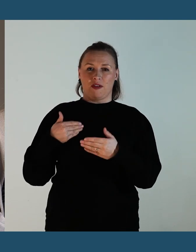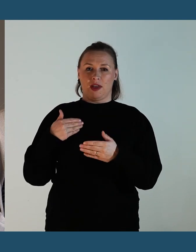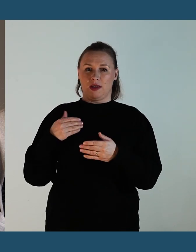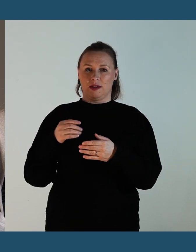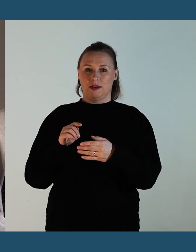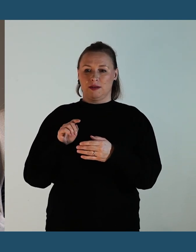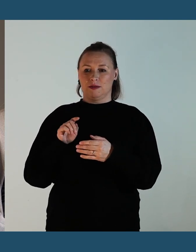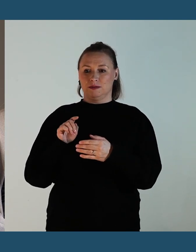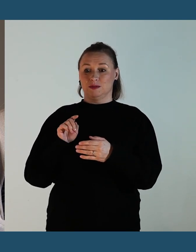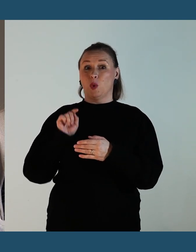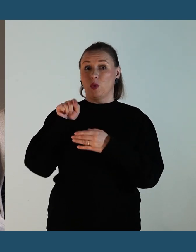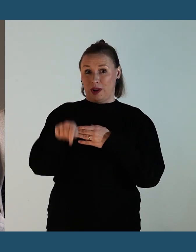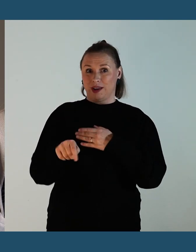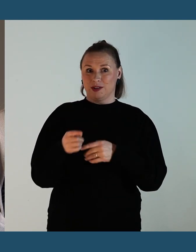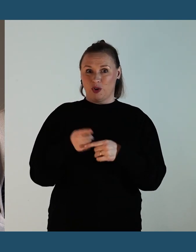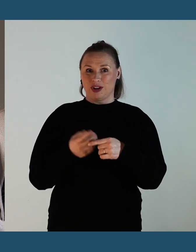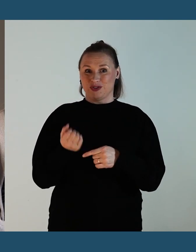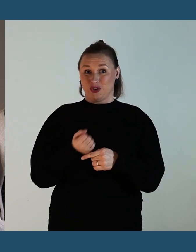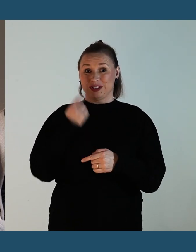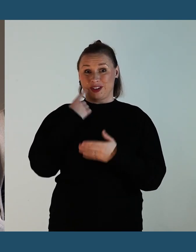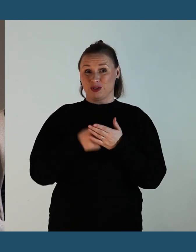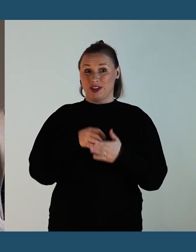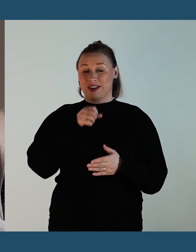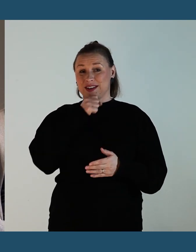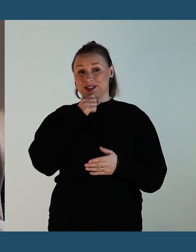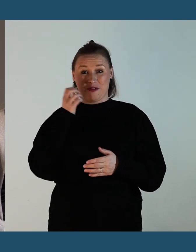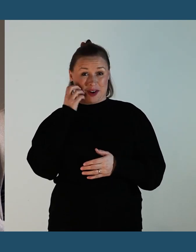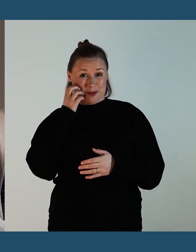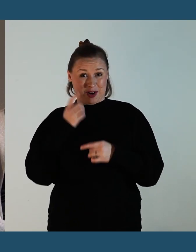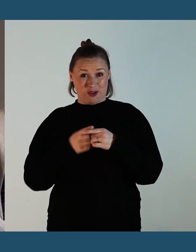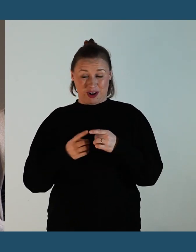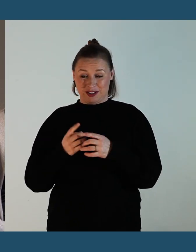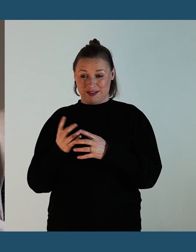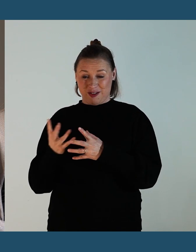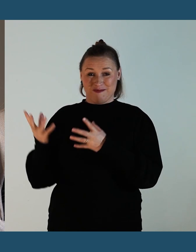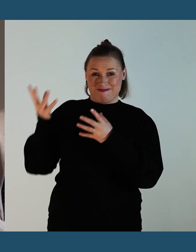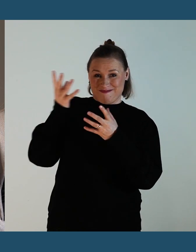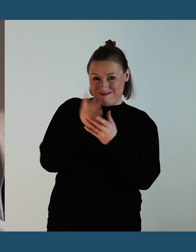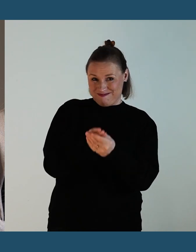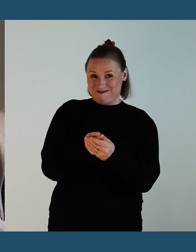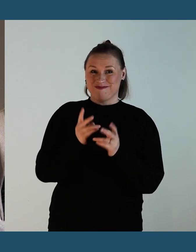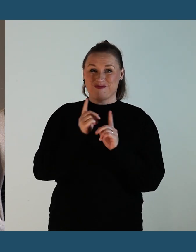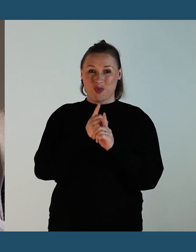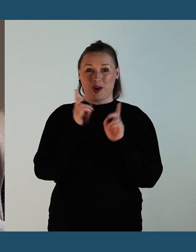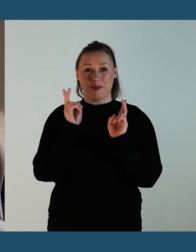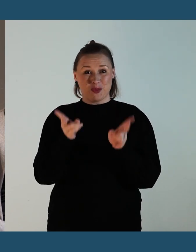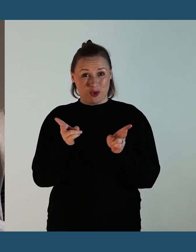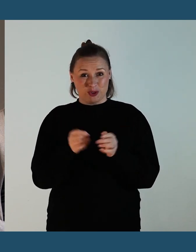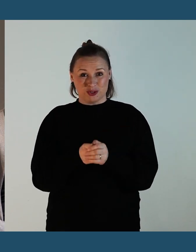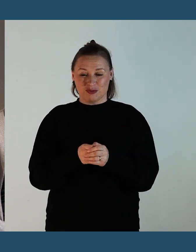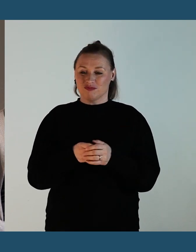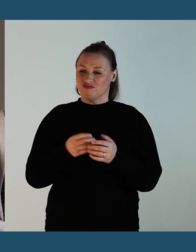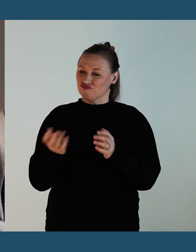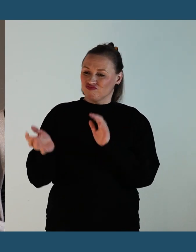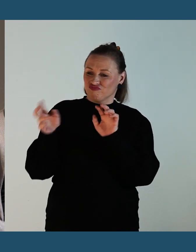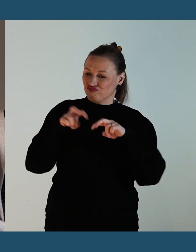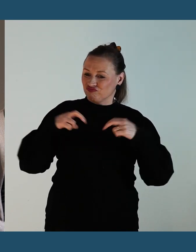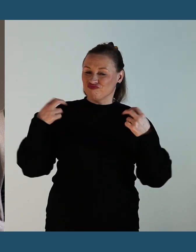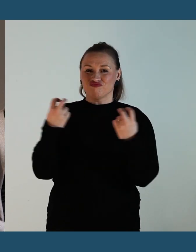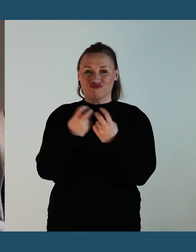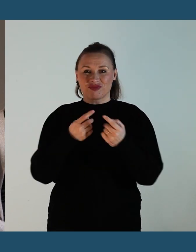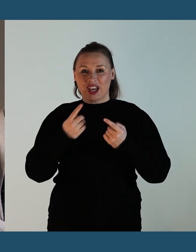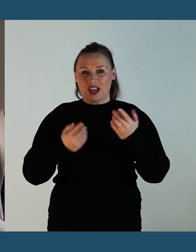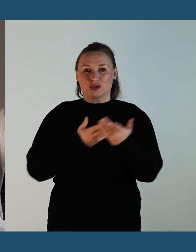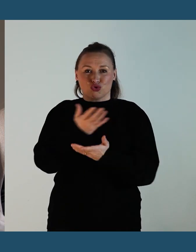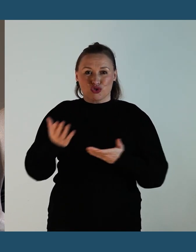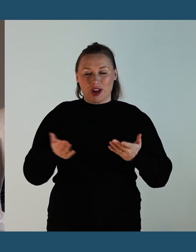sit isovanhempia tulisi mukaan keskustelemaan ja ratkomaan näitä kysymyksiä.